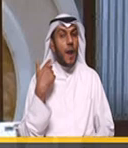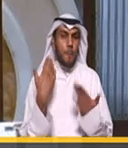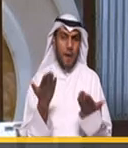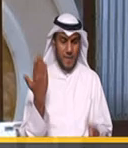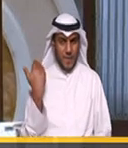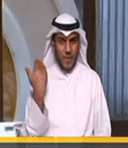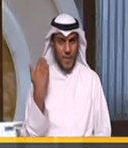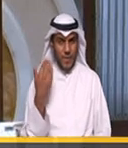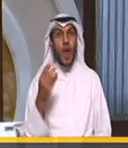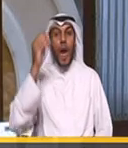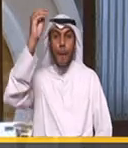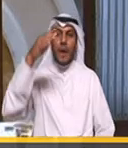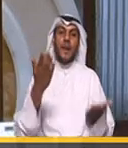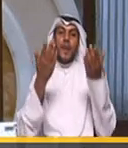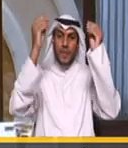بارك الله فيكم